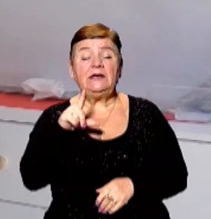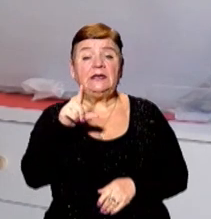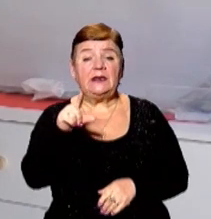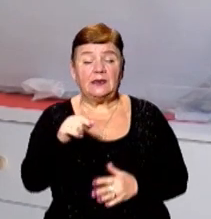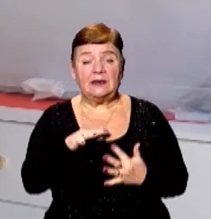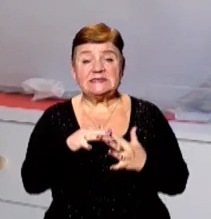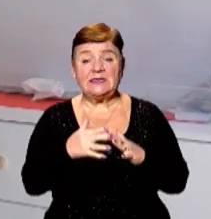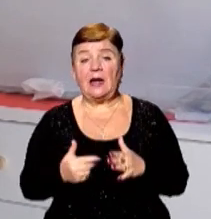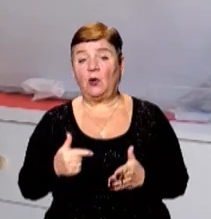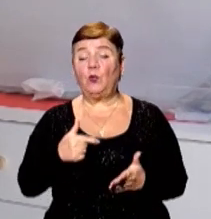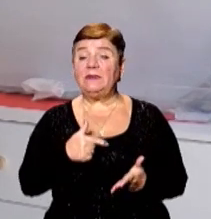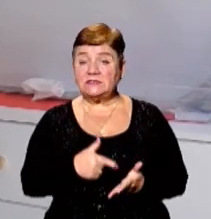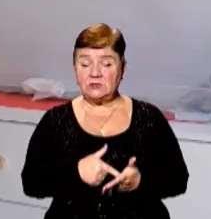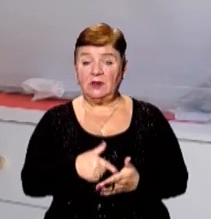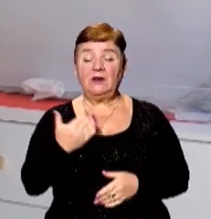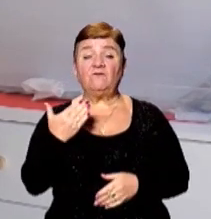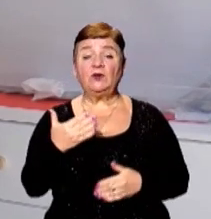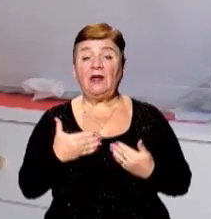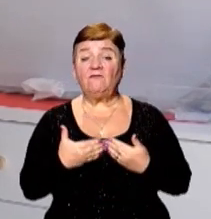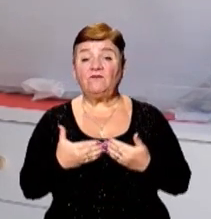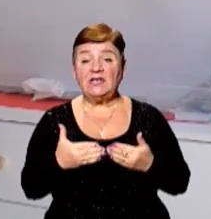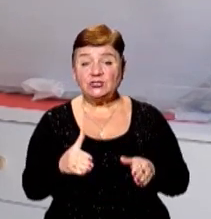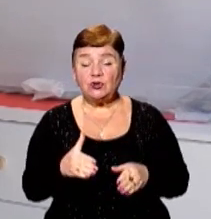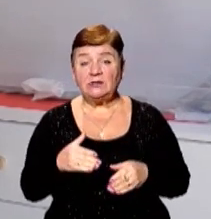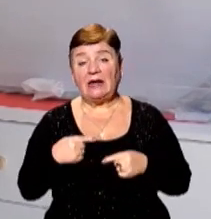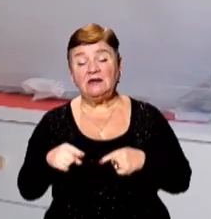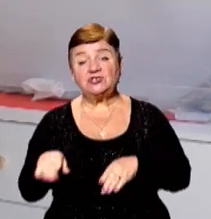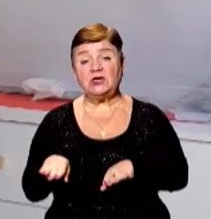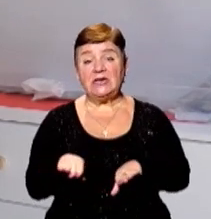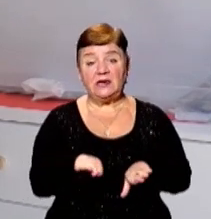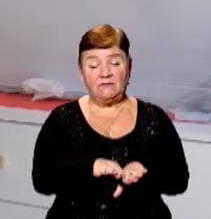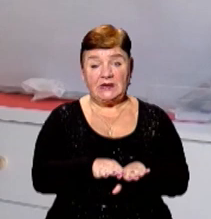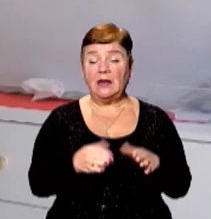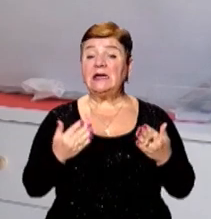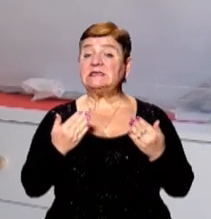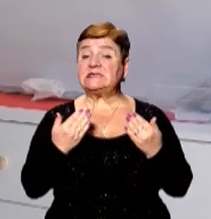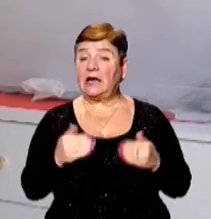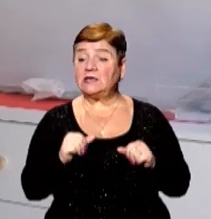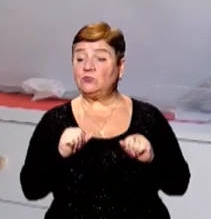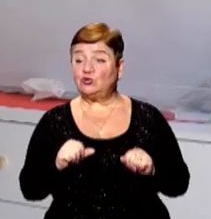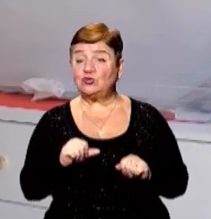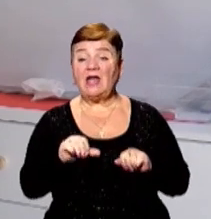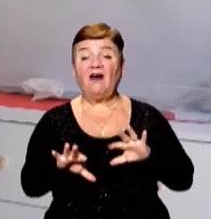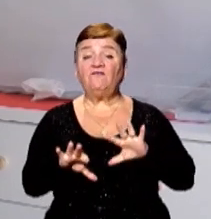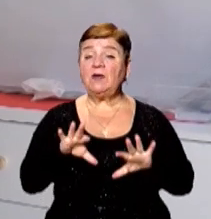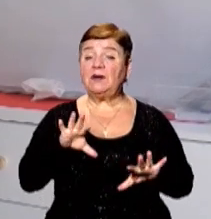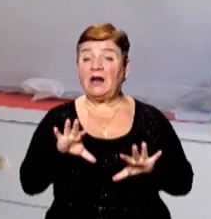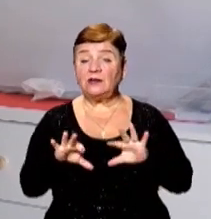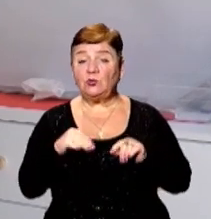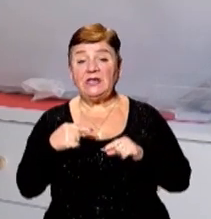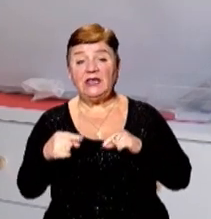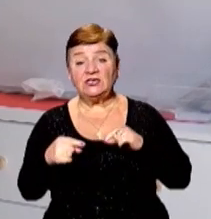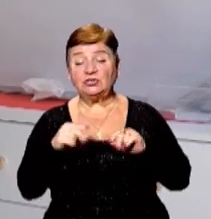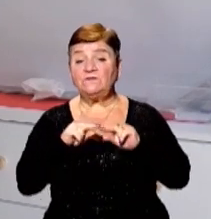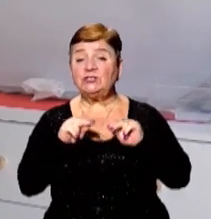із села у місто, вони вийшли взагалі на інший рівень. Вони можуть зараз фактично вибирати будь-якого вчителя,